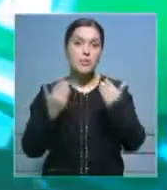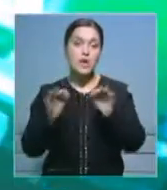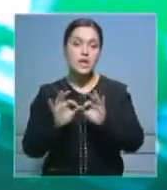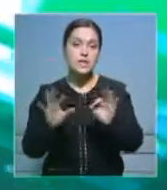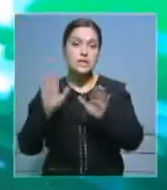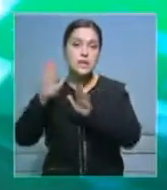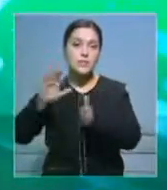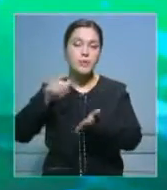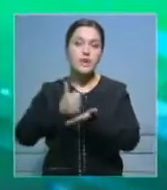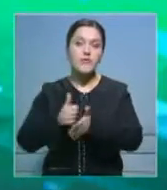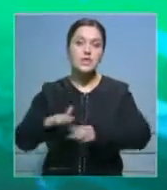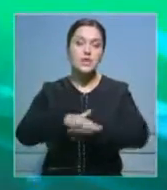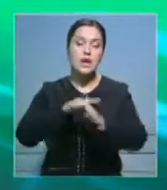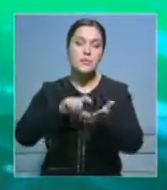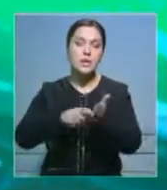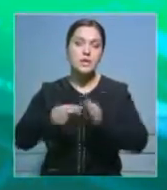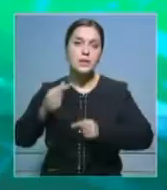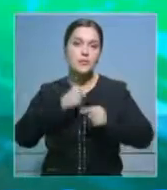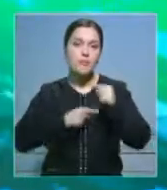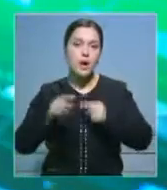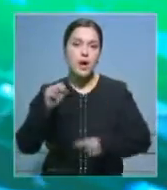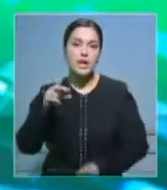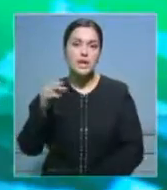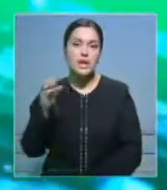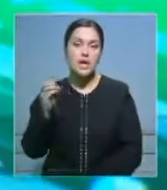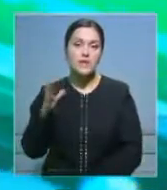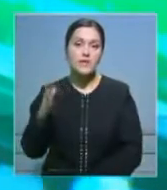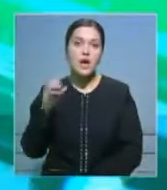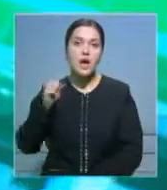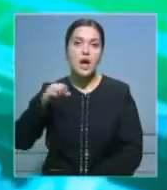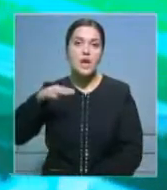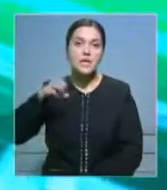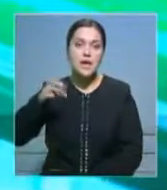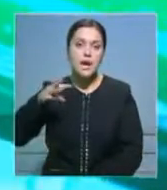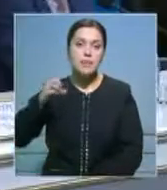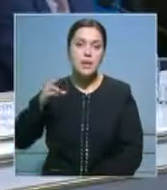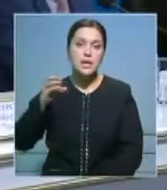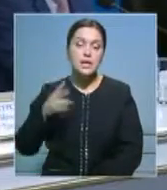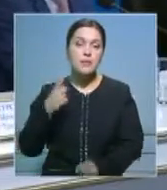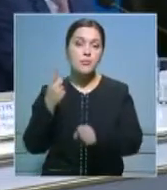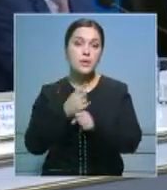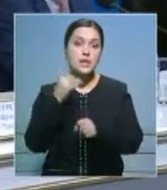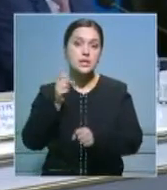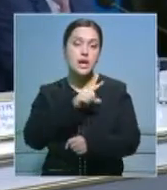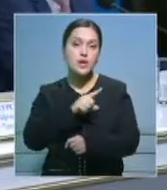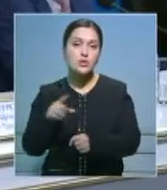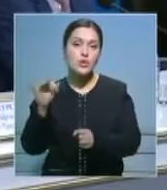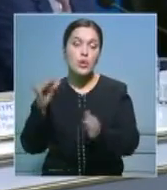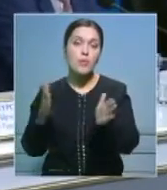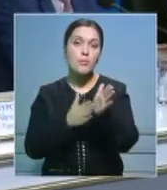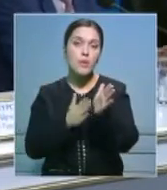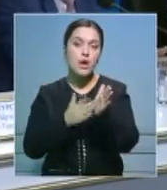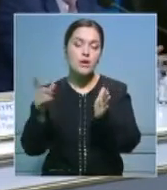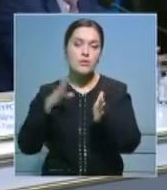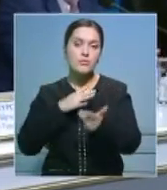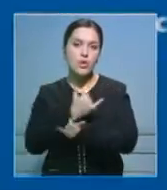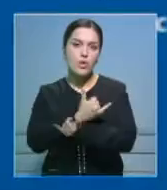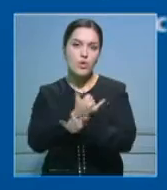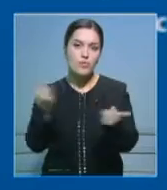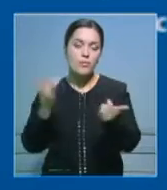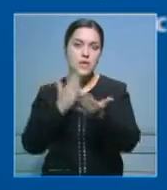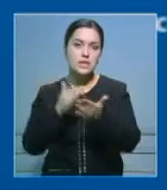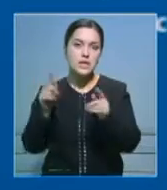рассказал замглавы Национальной палаты предпринимателей Нуржан Альтаев. Кстати, «Атамекен» впервые за всю историю премии стала ее организатором. Отмечу,